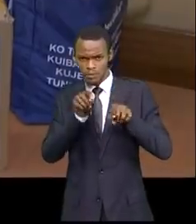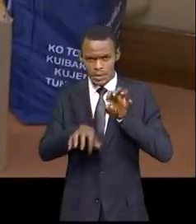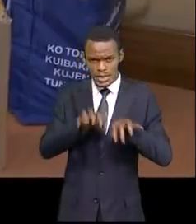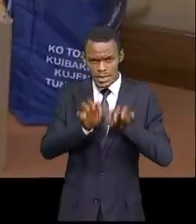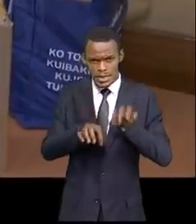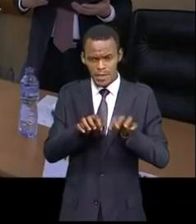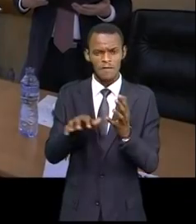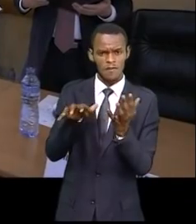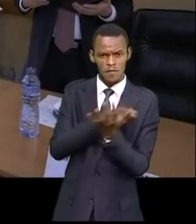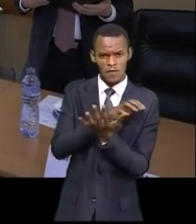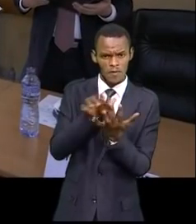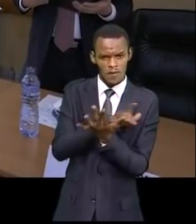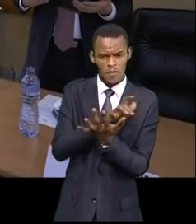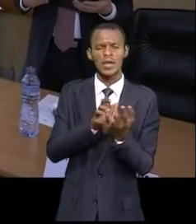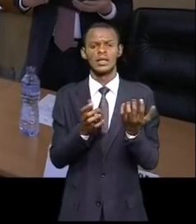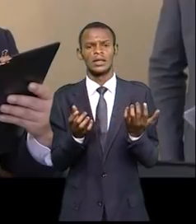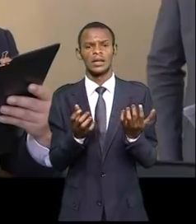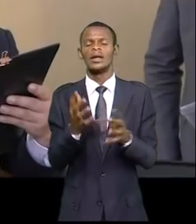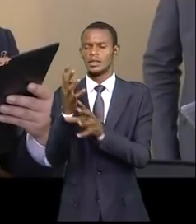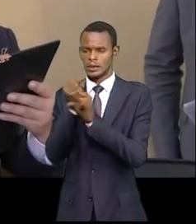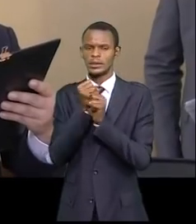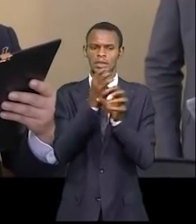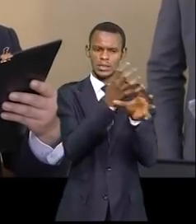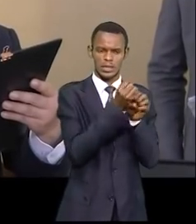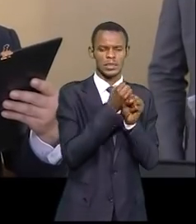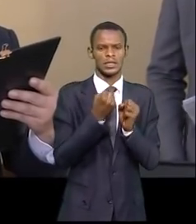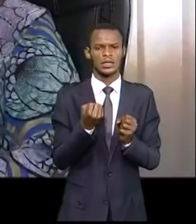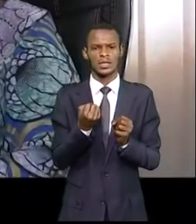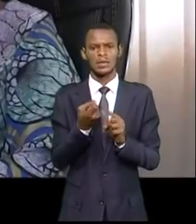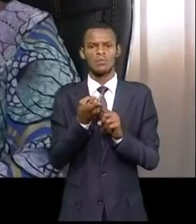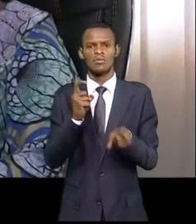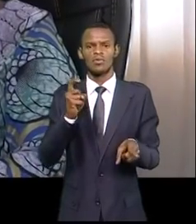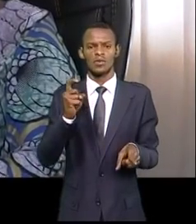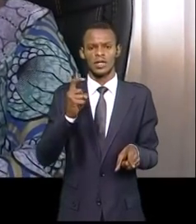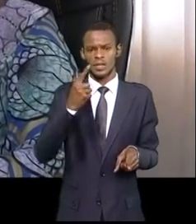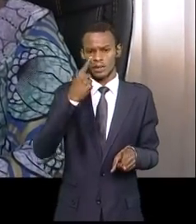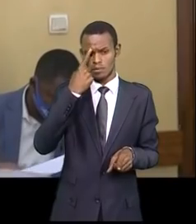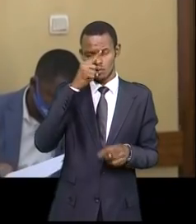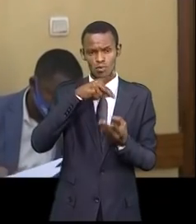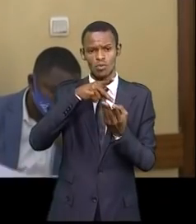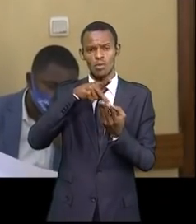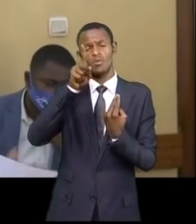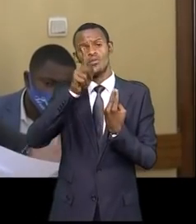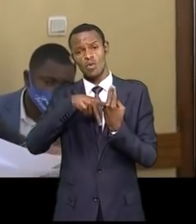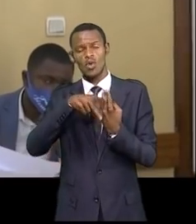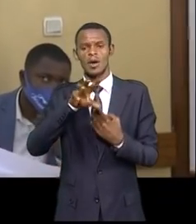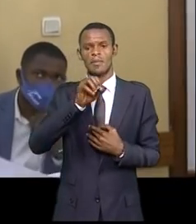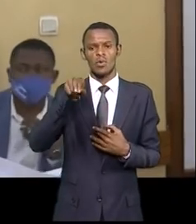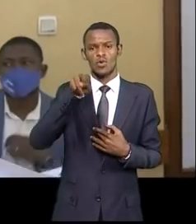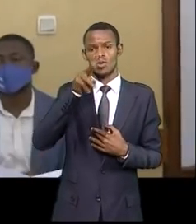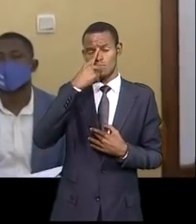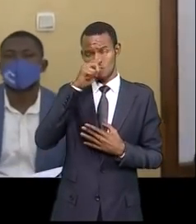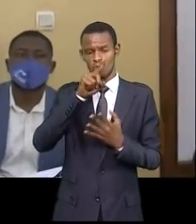les bailleurs g site lagence du gouvernement coréen au coca et les programmes des nations unies pour le développement pnue